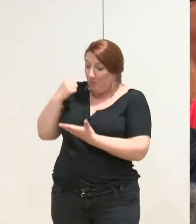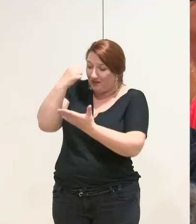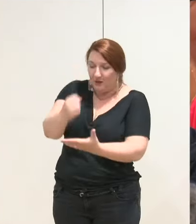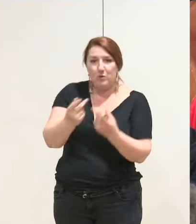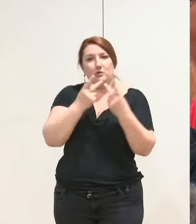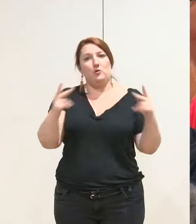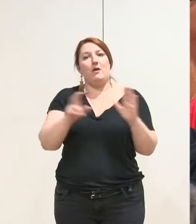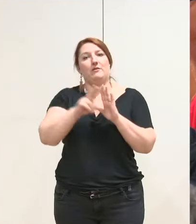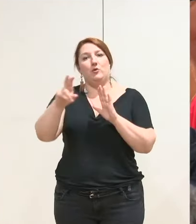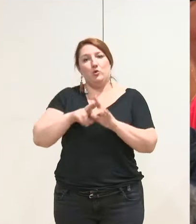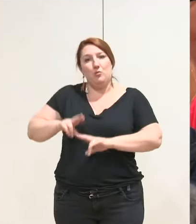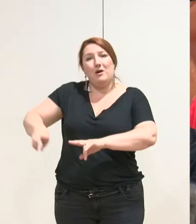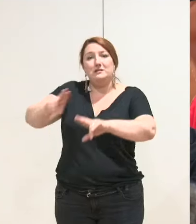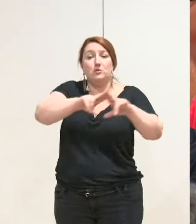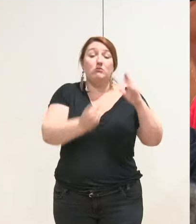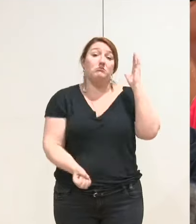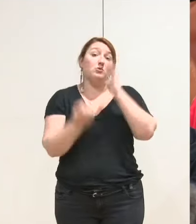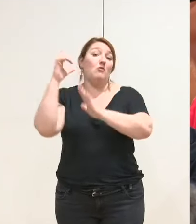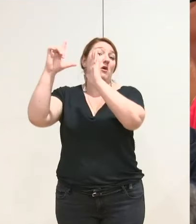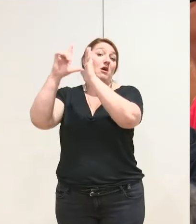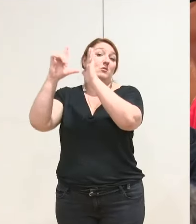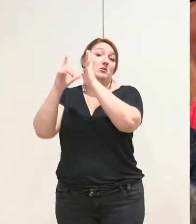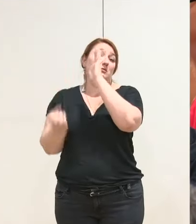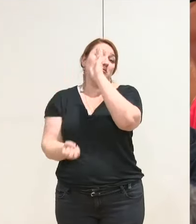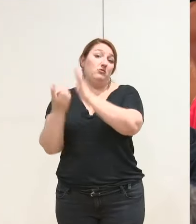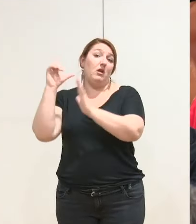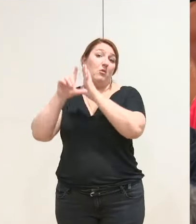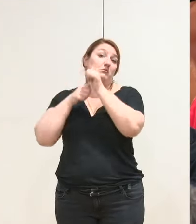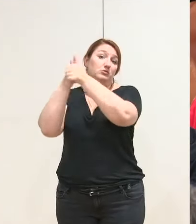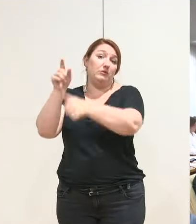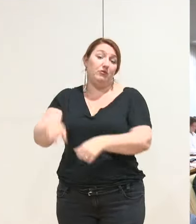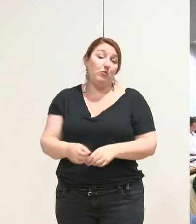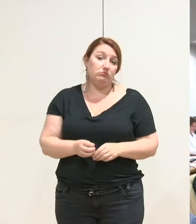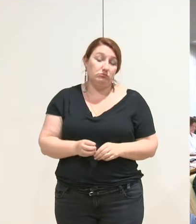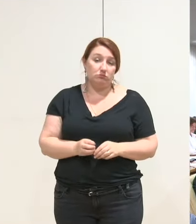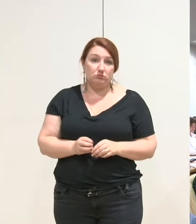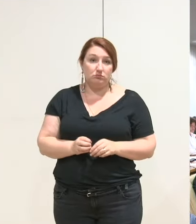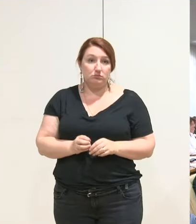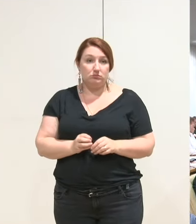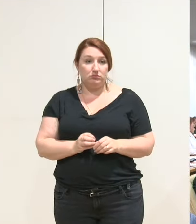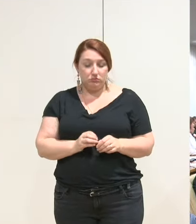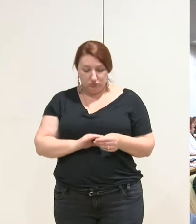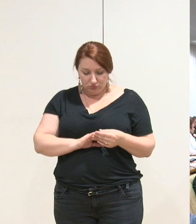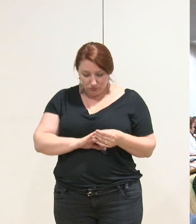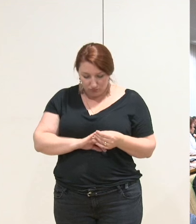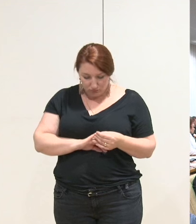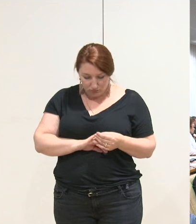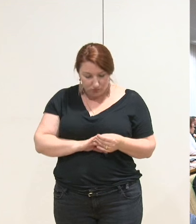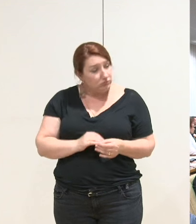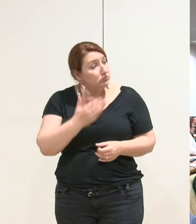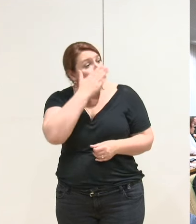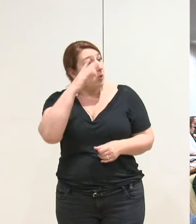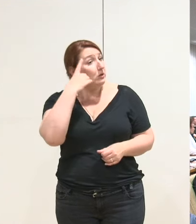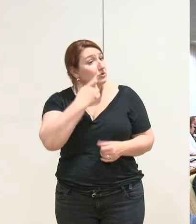restauré c'est une nouvelle réglementation qu' nous faut appliquer d'accord il y a-t-il d'autres